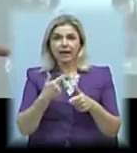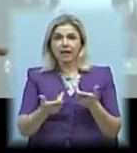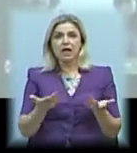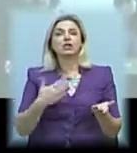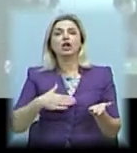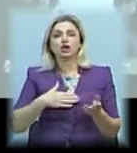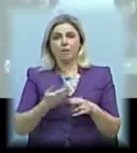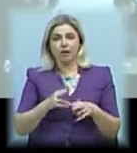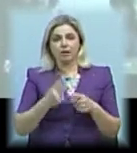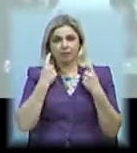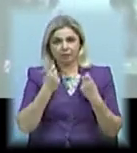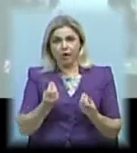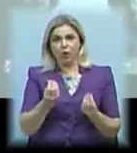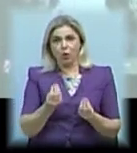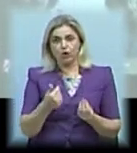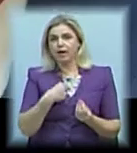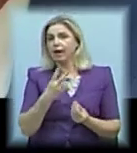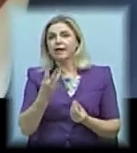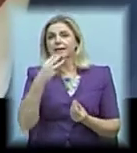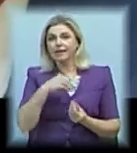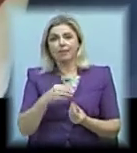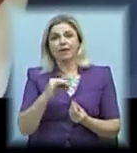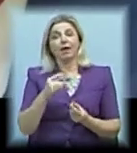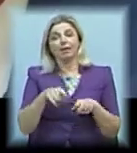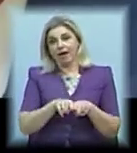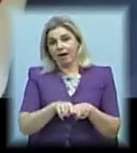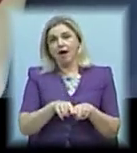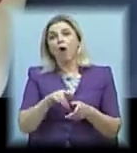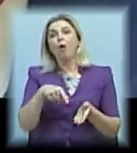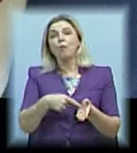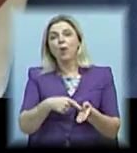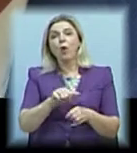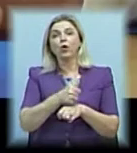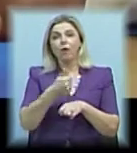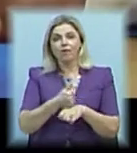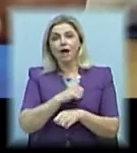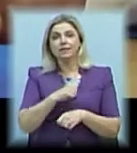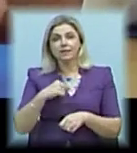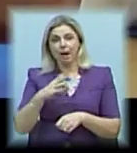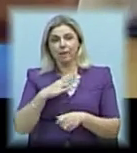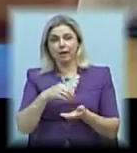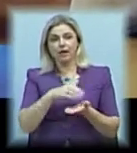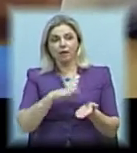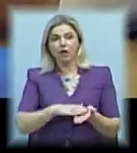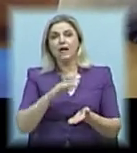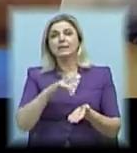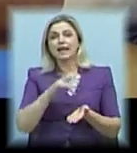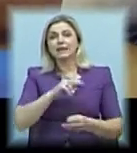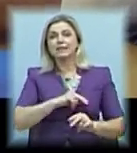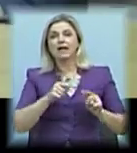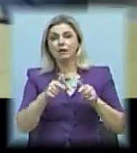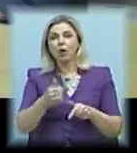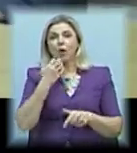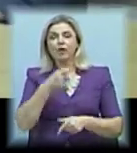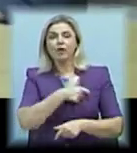що ти всі гроші? Я ж їх не з'їм і ні мене вилікуюсь. Міський голова розказав, що і сам був на обліку у центрі зайнятості, коли депутати